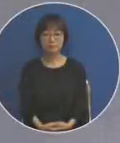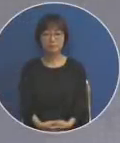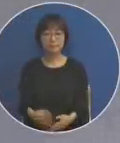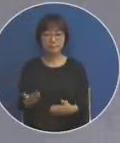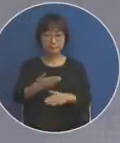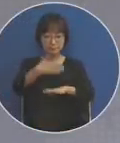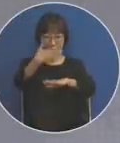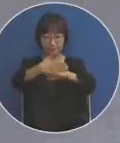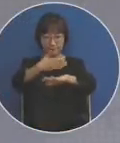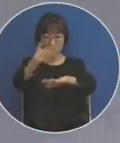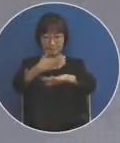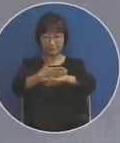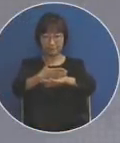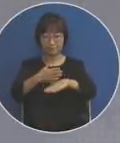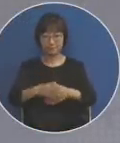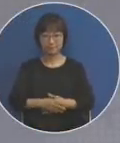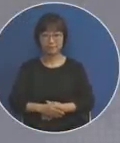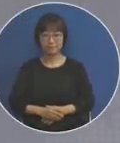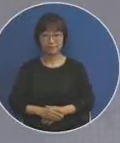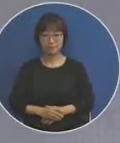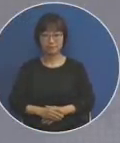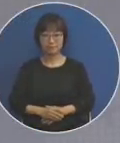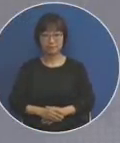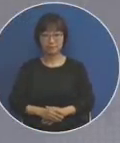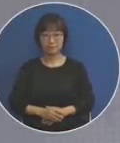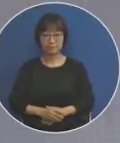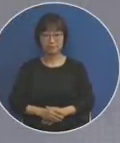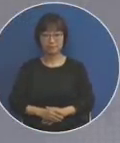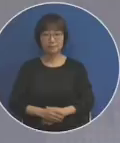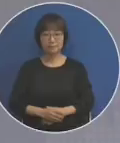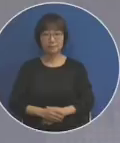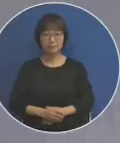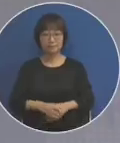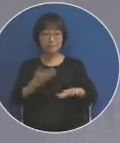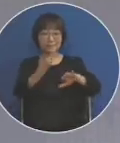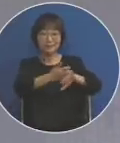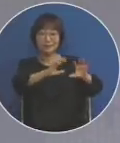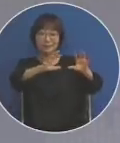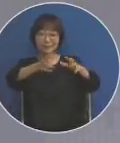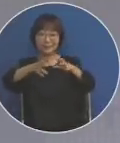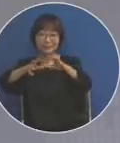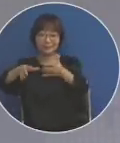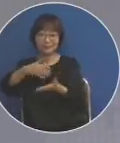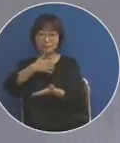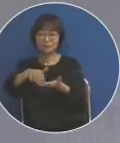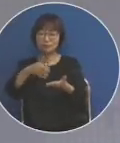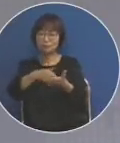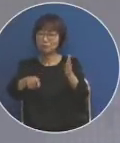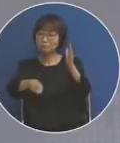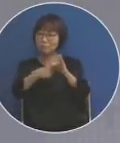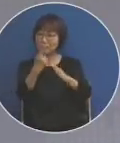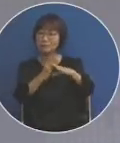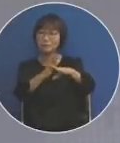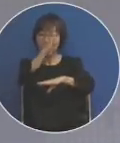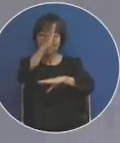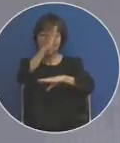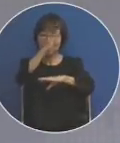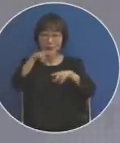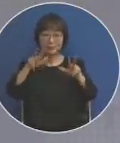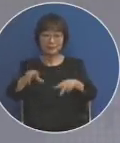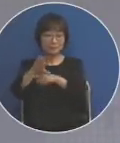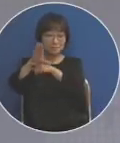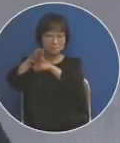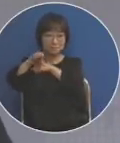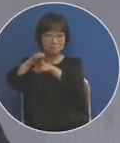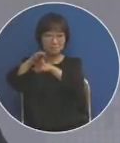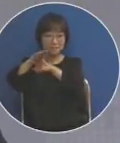감사합니다. Thank you. 한 100군데 넘는 나라에서 방송으로 설교 듣고 있습니다.